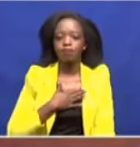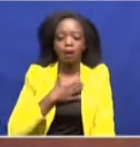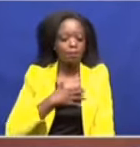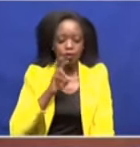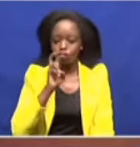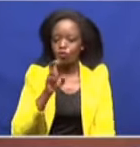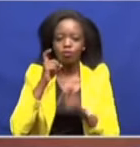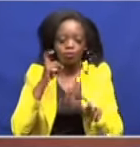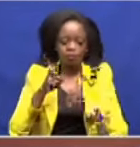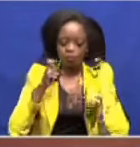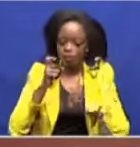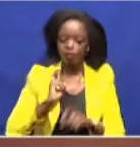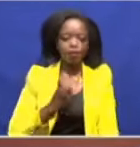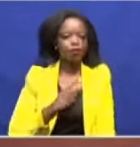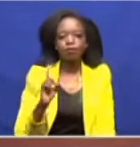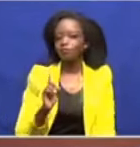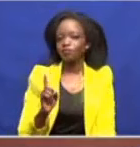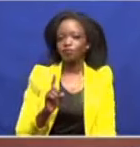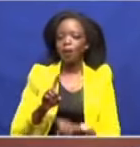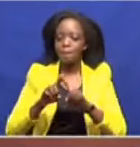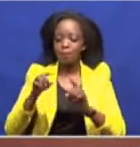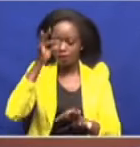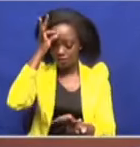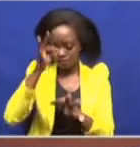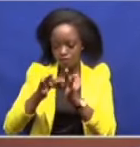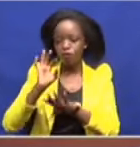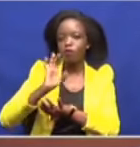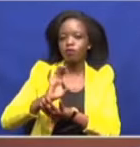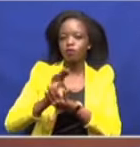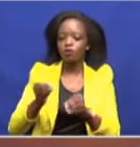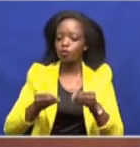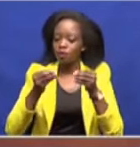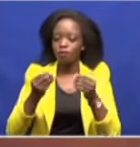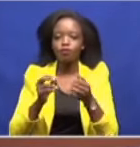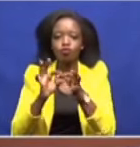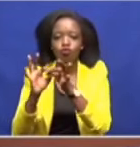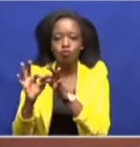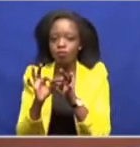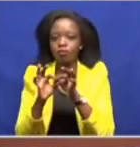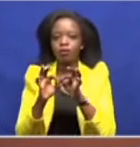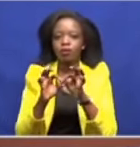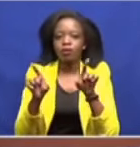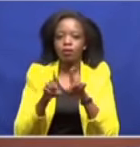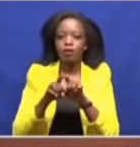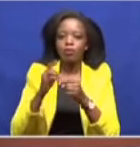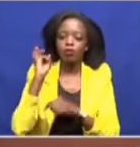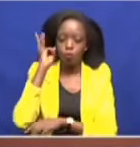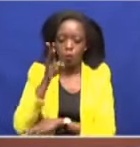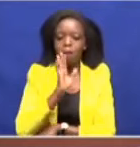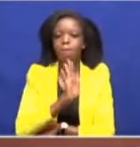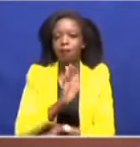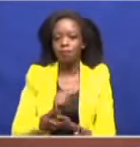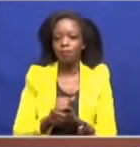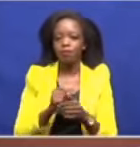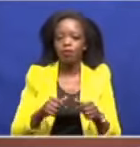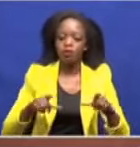Usizitazame dhambi zetu, ila tu imani ya kanisa lako lijalie amani na umoja kama yalivyo mapenzi yako, na